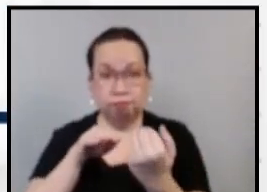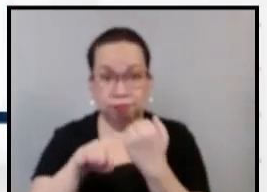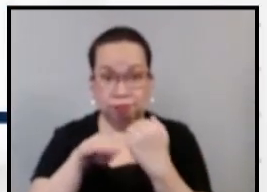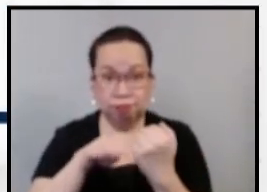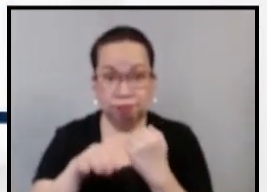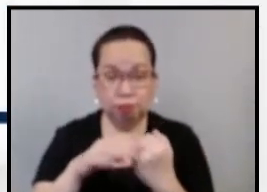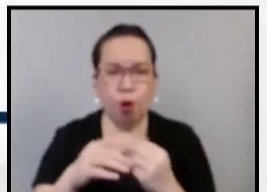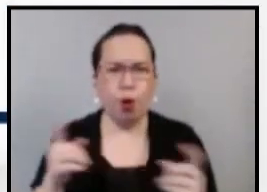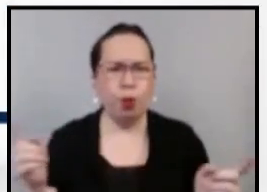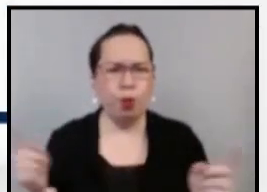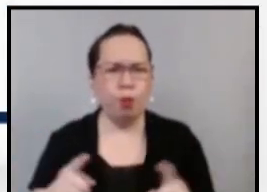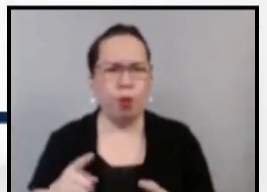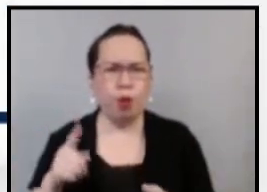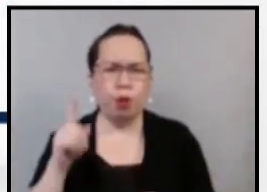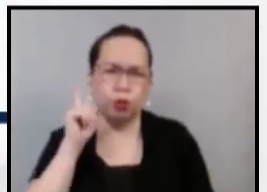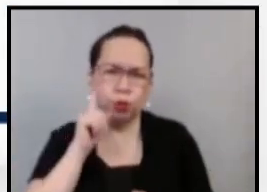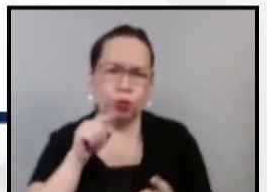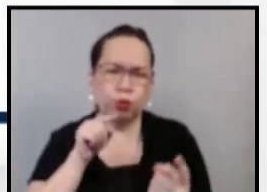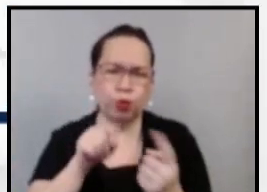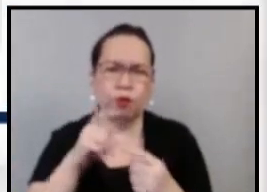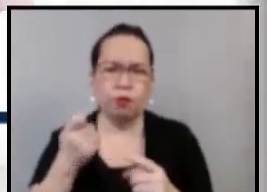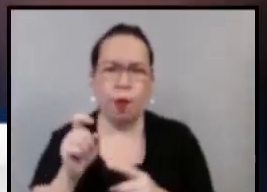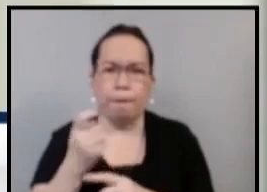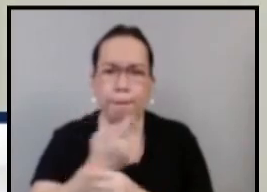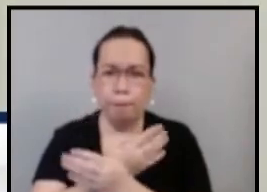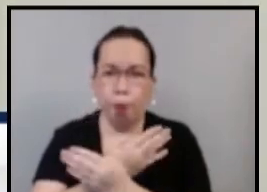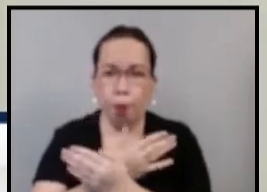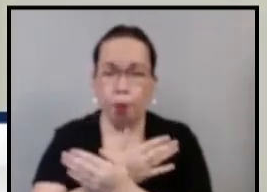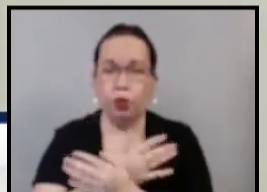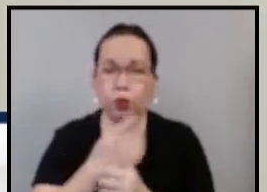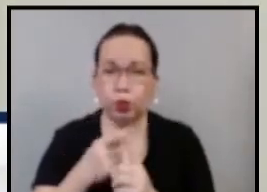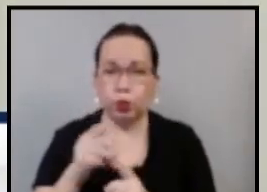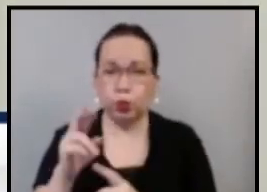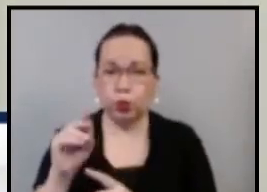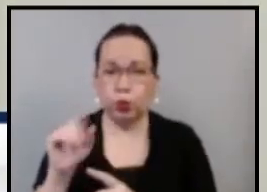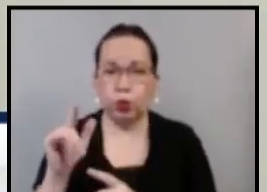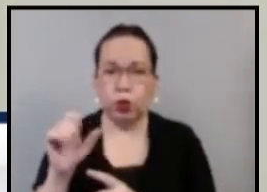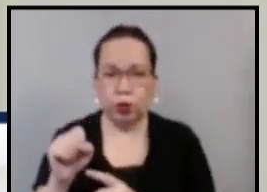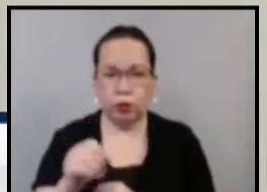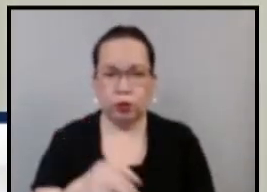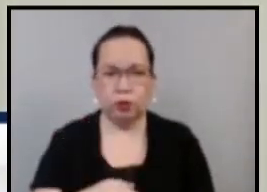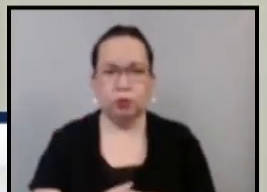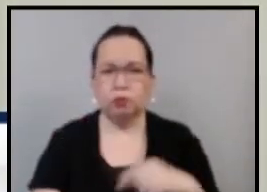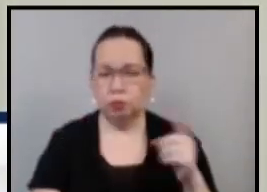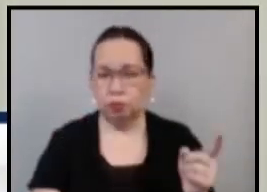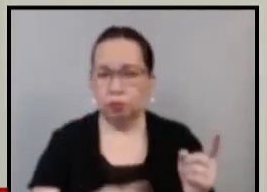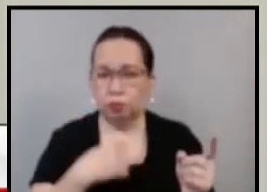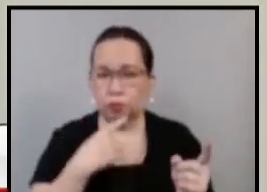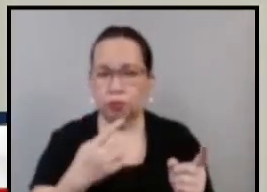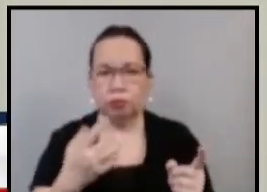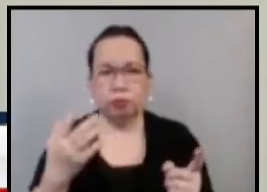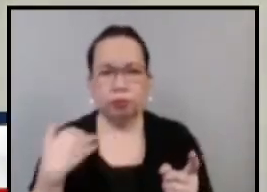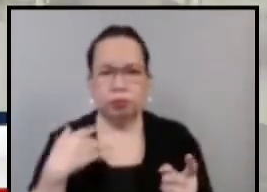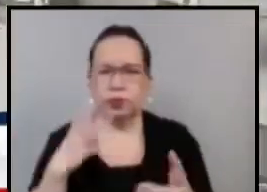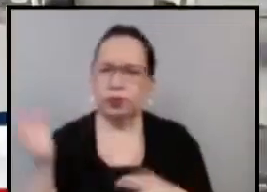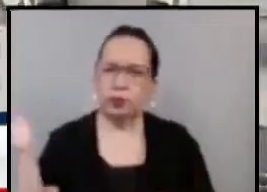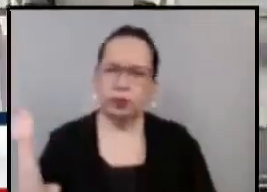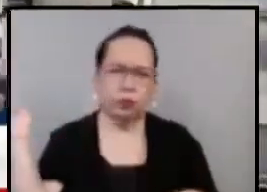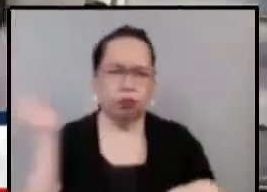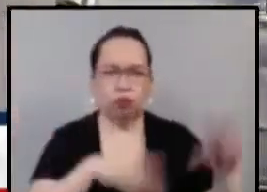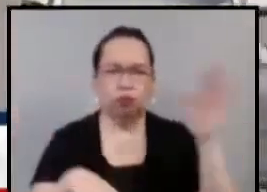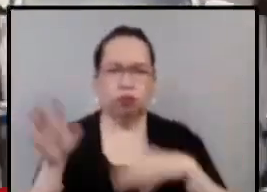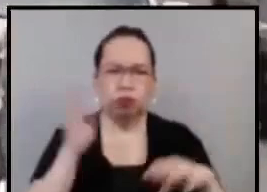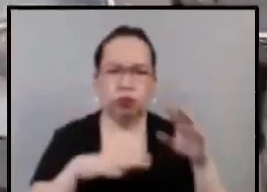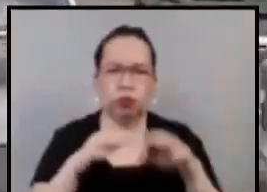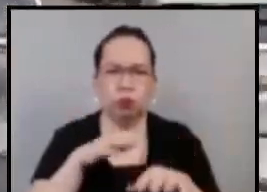sasakyan mula Monumento hanggang Rojas Boulevard. Ang araw, dilubyo talaga ang itsura, talagang puro bus ang